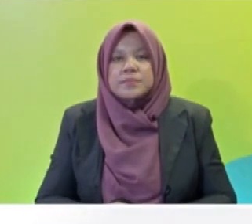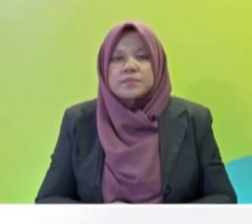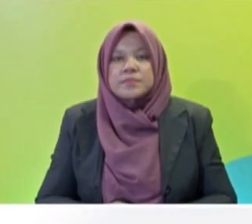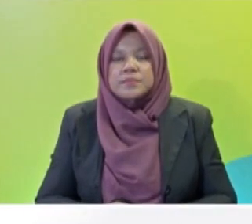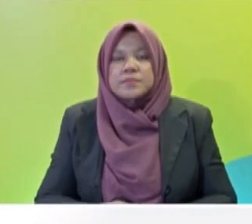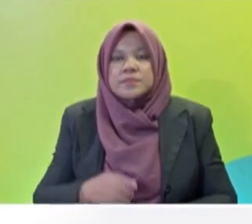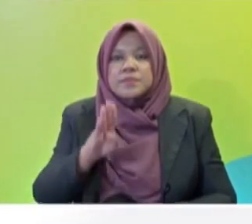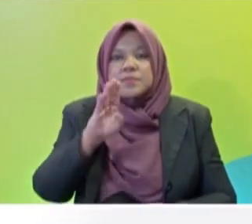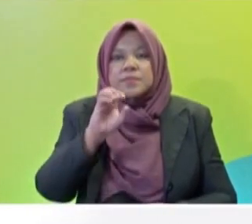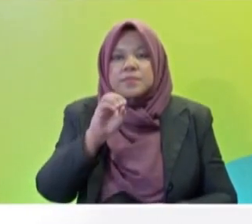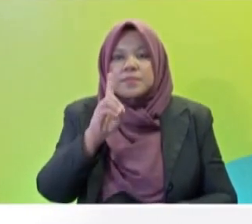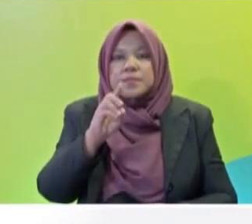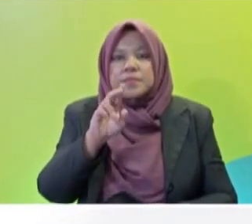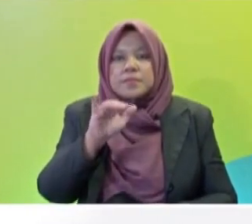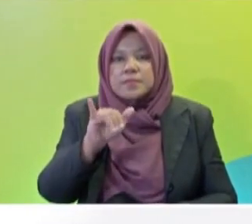caption